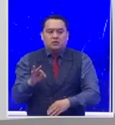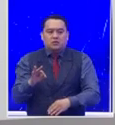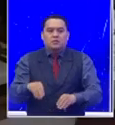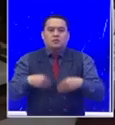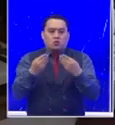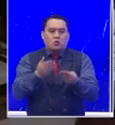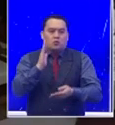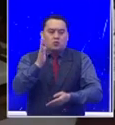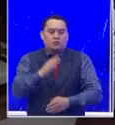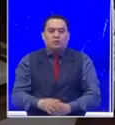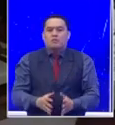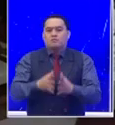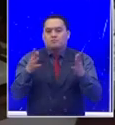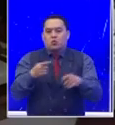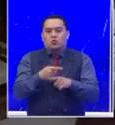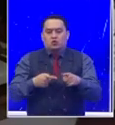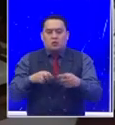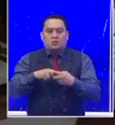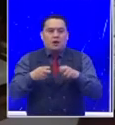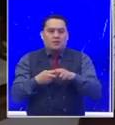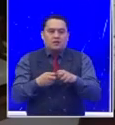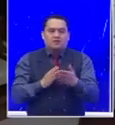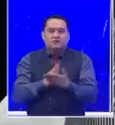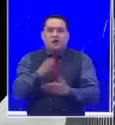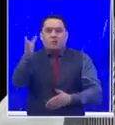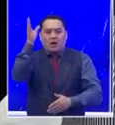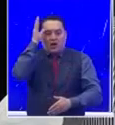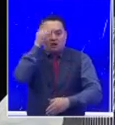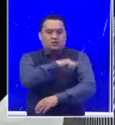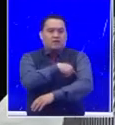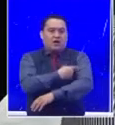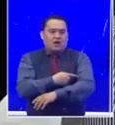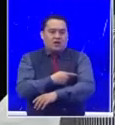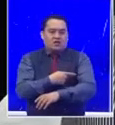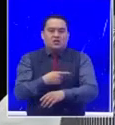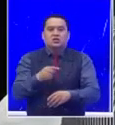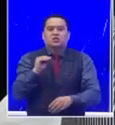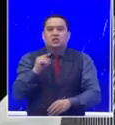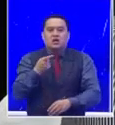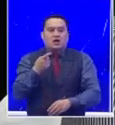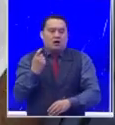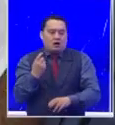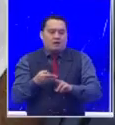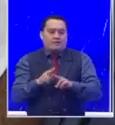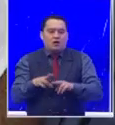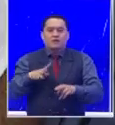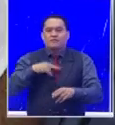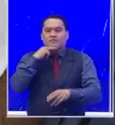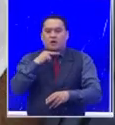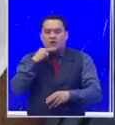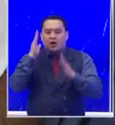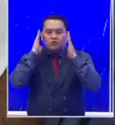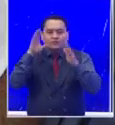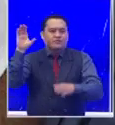давать. Большую часть населения волновали проблемы в сферах образования, здравоохранения и ЖКХ. Глава региона внимательно